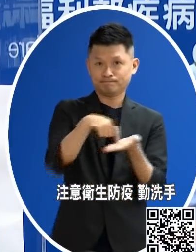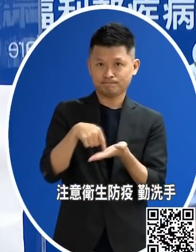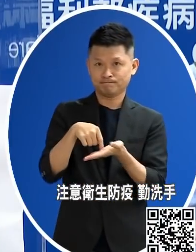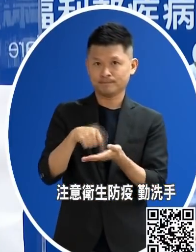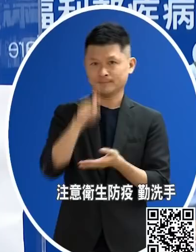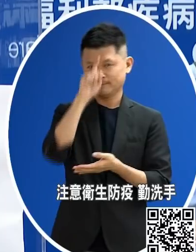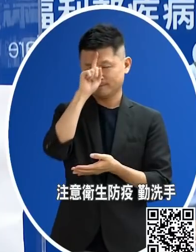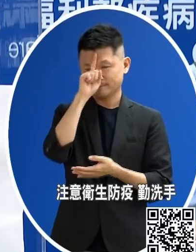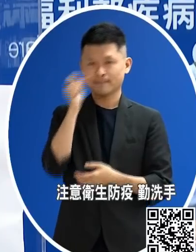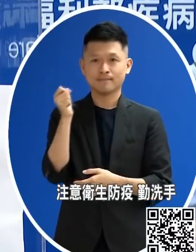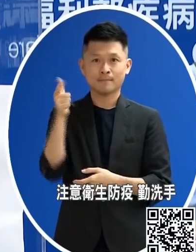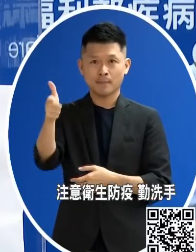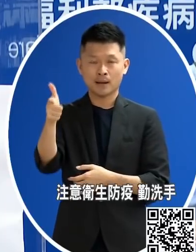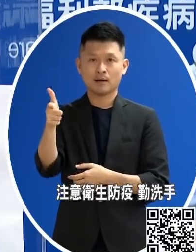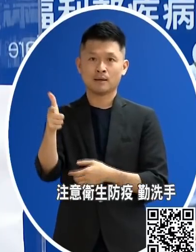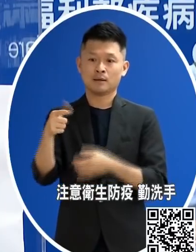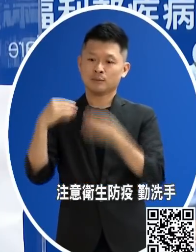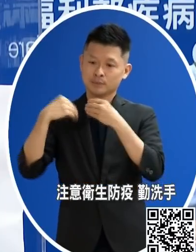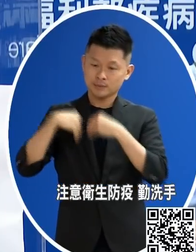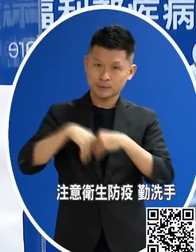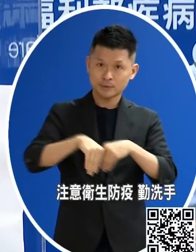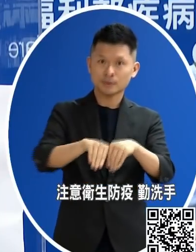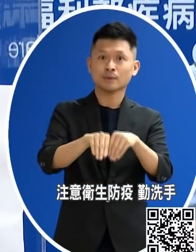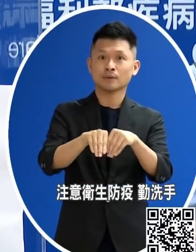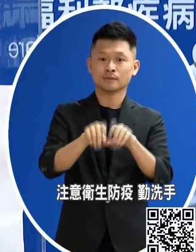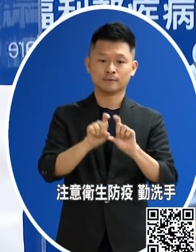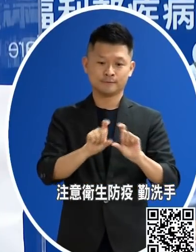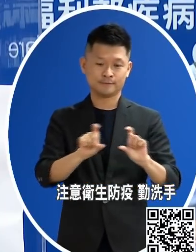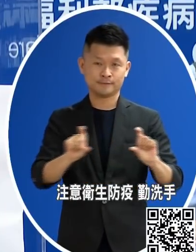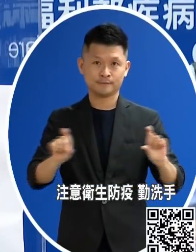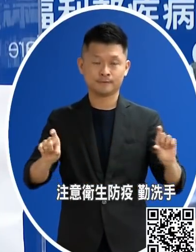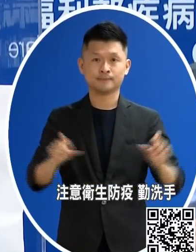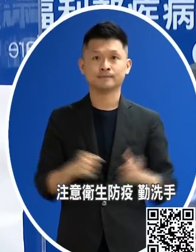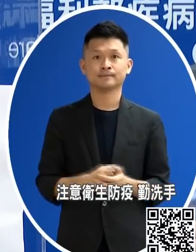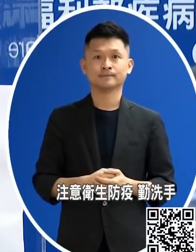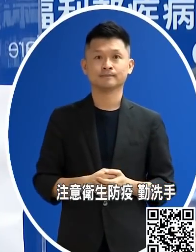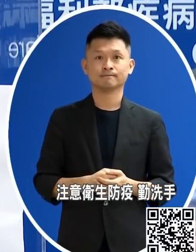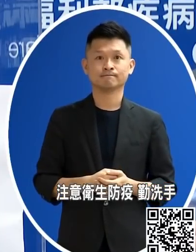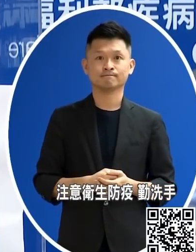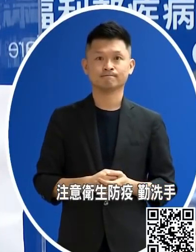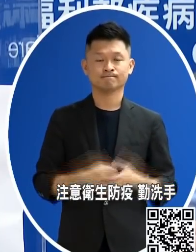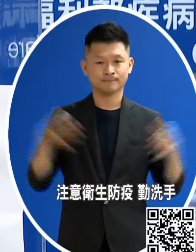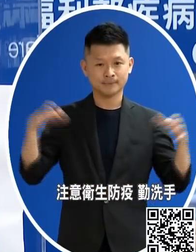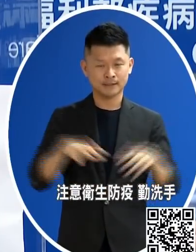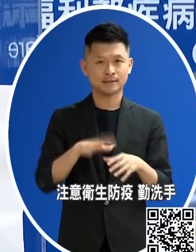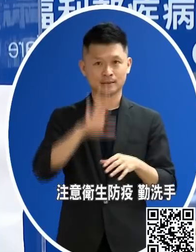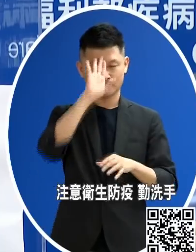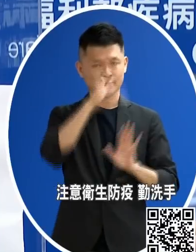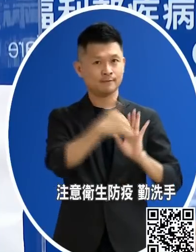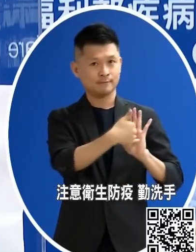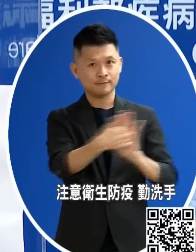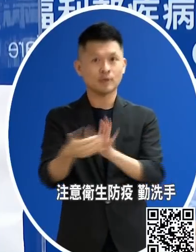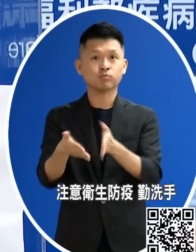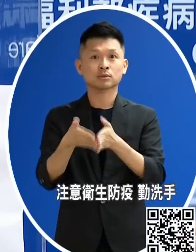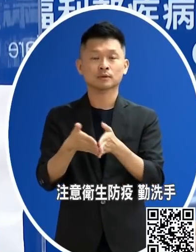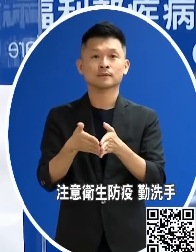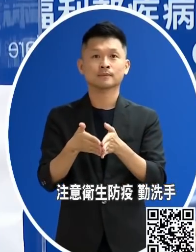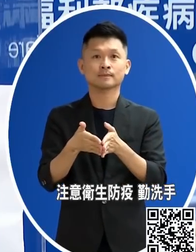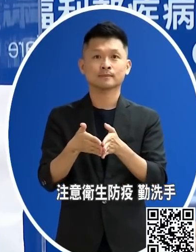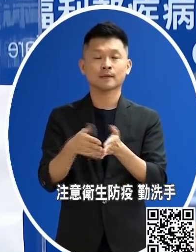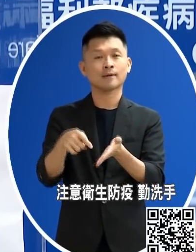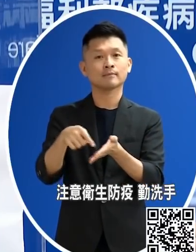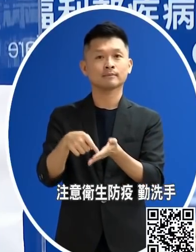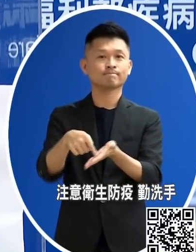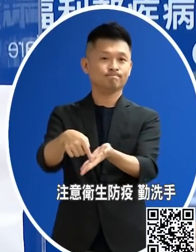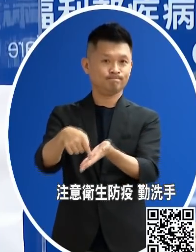赠送购买赠送疫苗来跟大家一起来做抗疫的，都有提出这样的一个